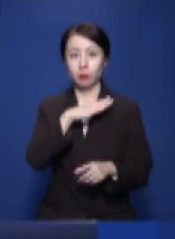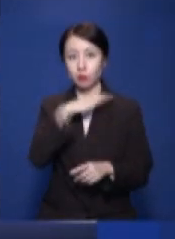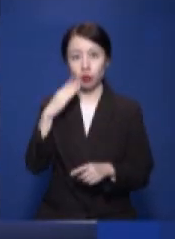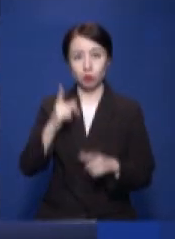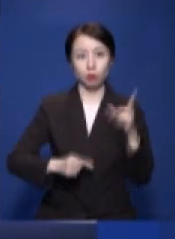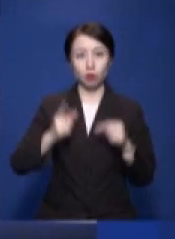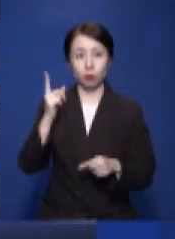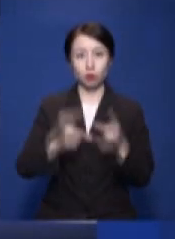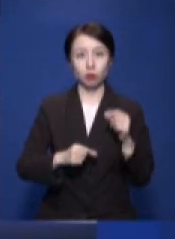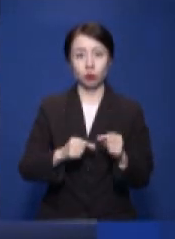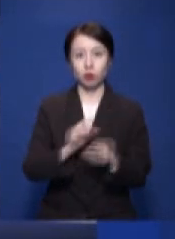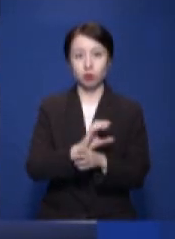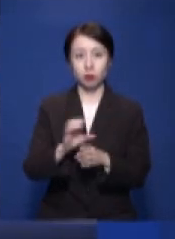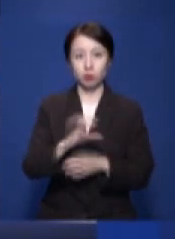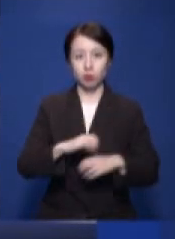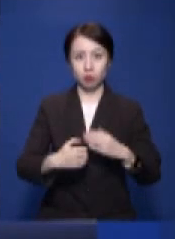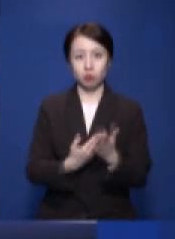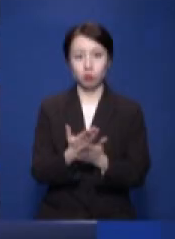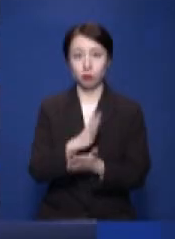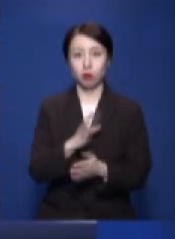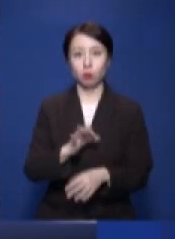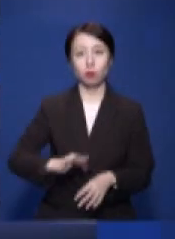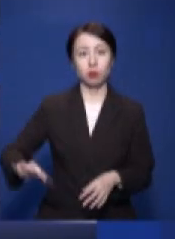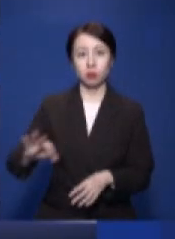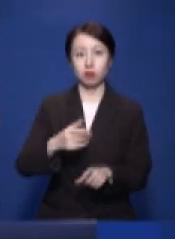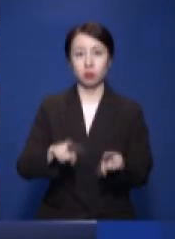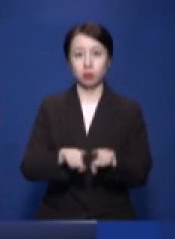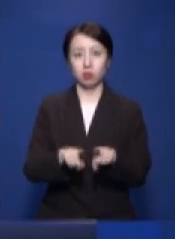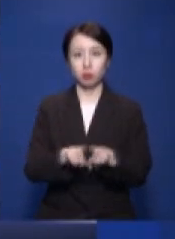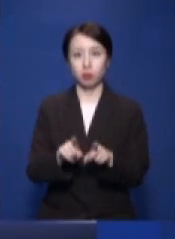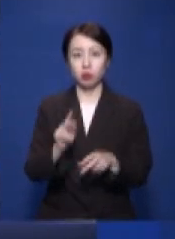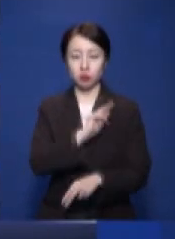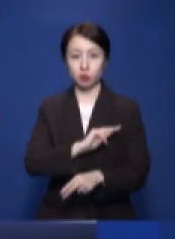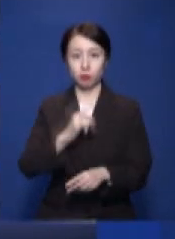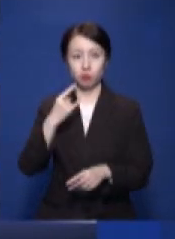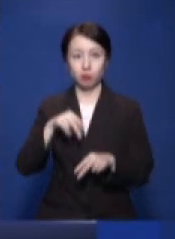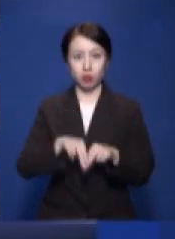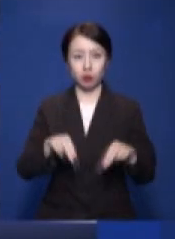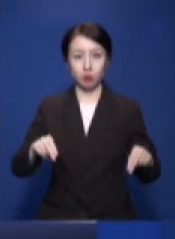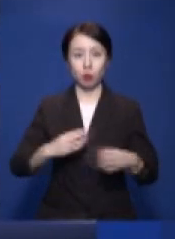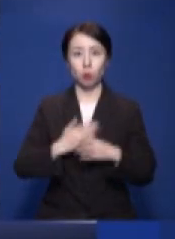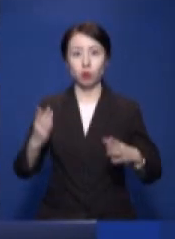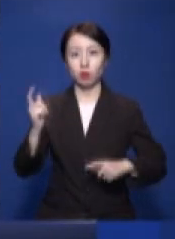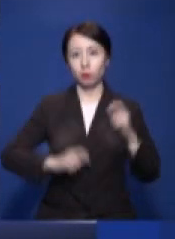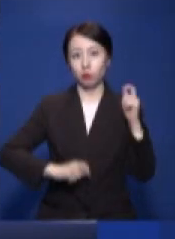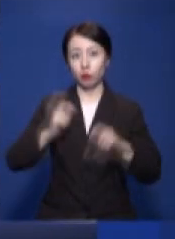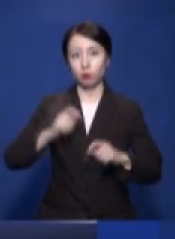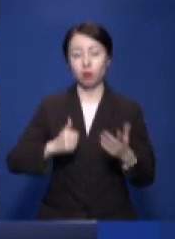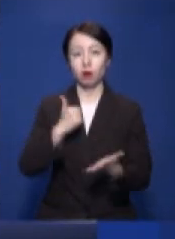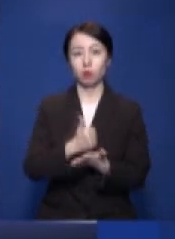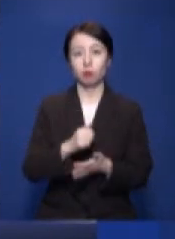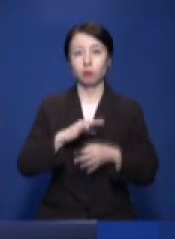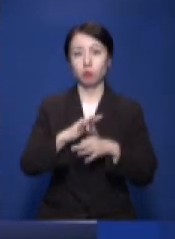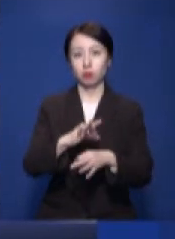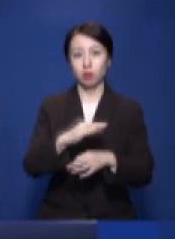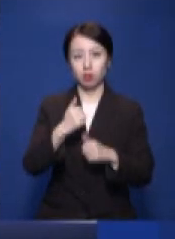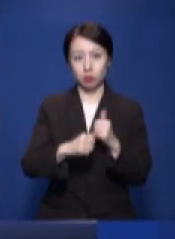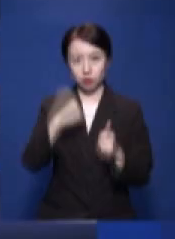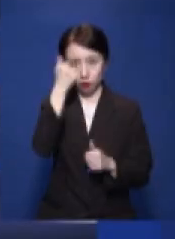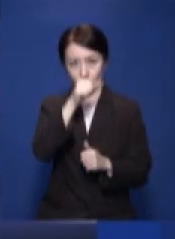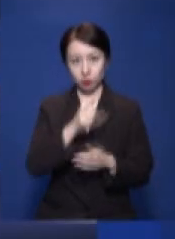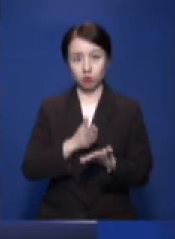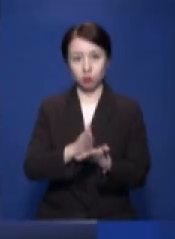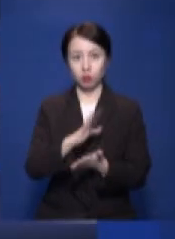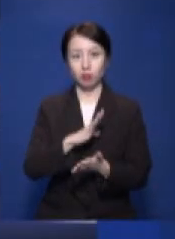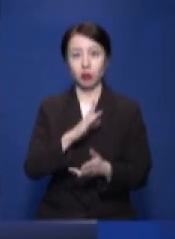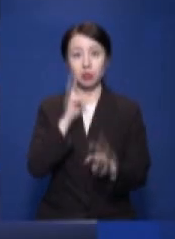сүтті өндіріп, өңдеуде жақсы жолға қойылған. Облыстағы осы саланың еңбеккерлері Петропавлда үлкен форумда бас қосып, жылды